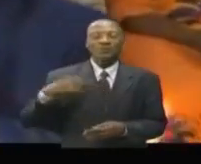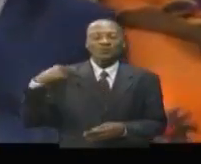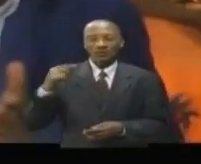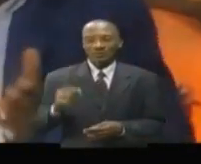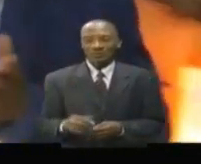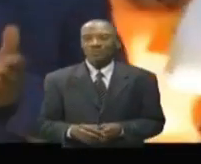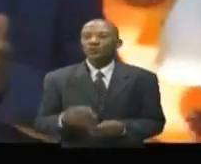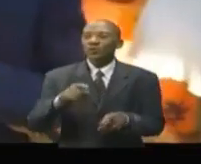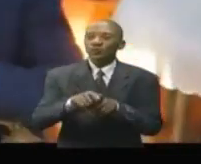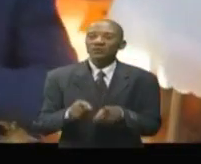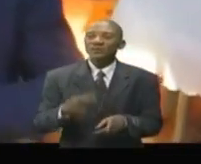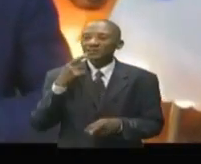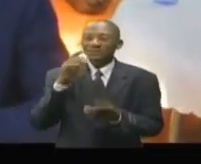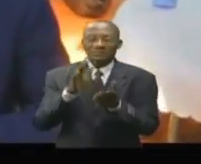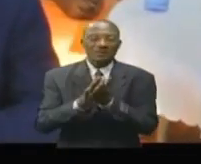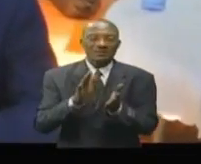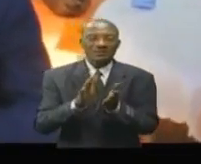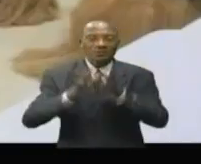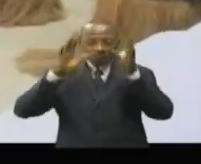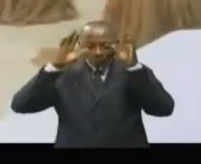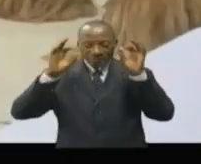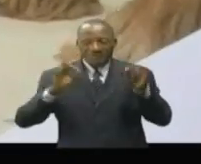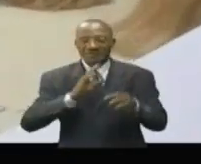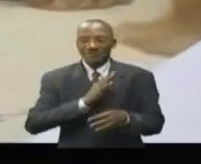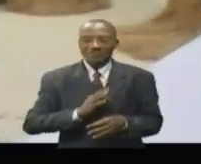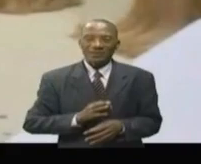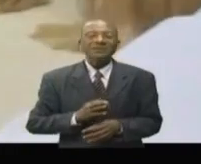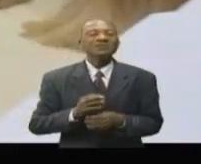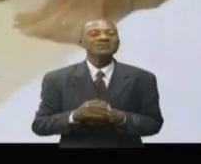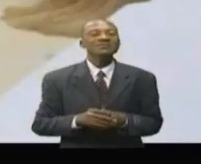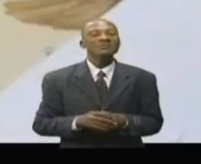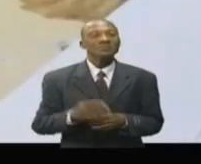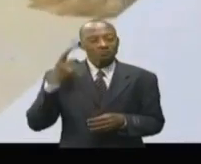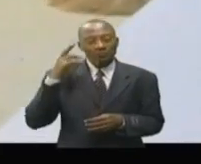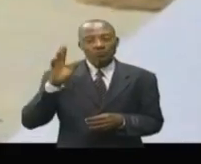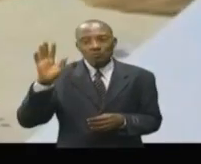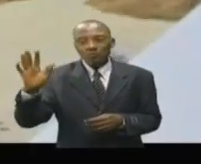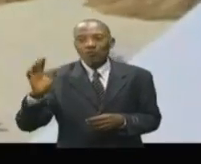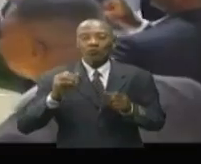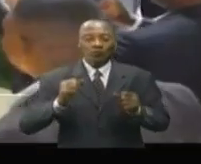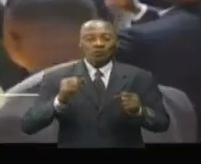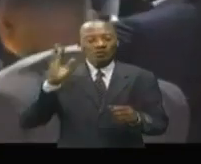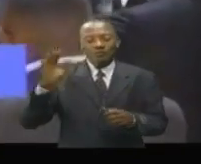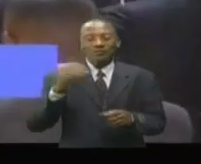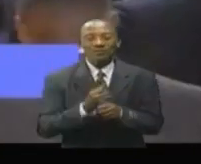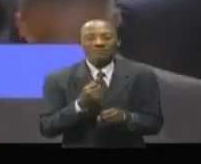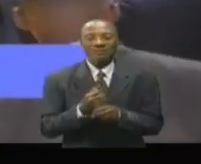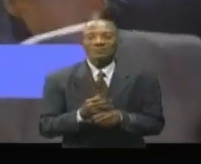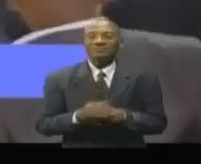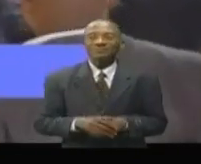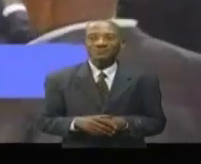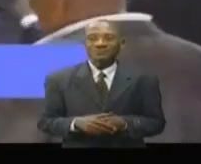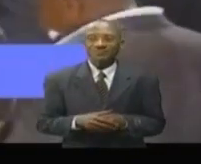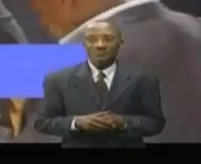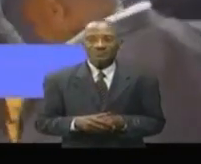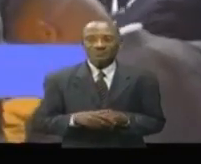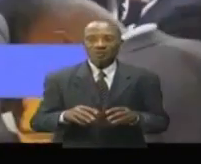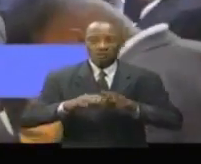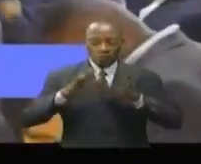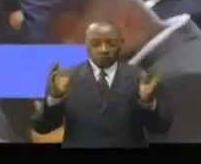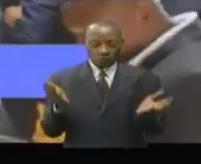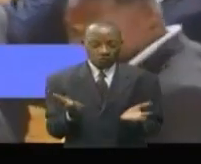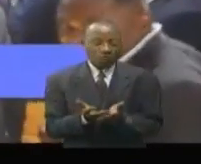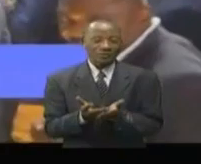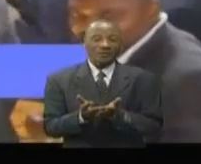à travers le PDL 145 territoires. Et pour sceller les liens de fraternité entre les communautés du Tanganyika, les représentants de toutes